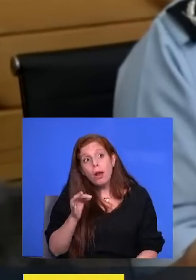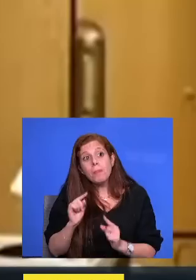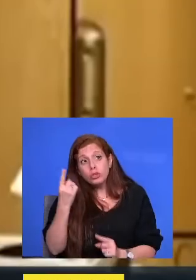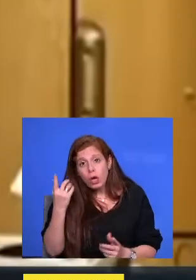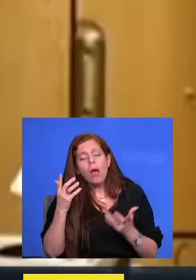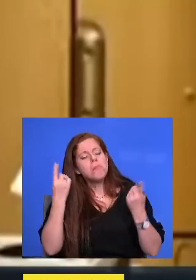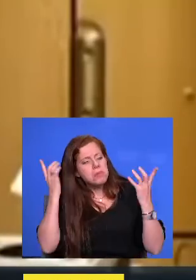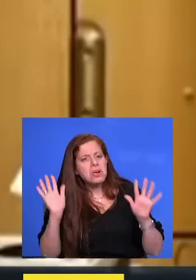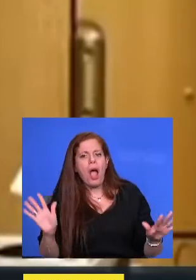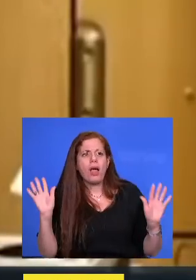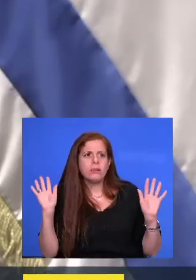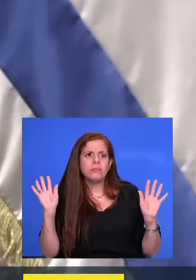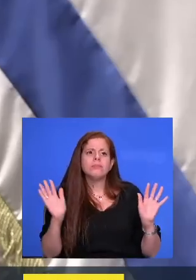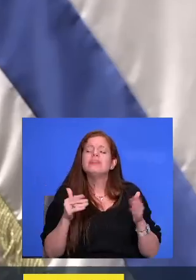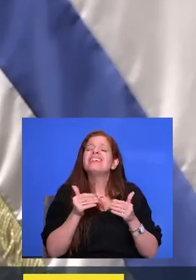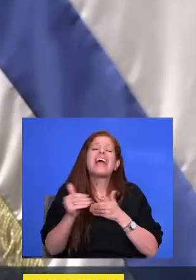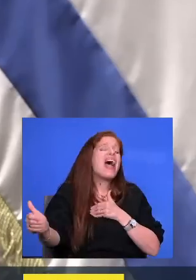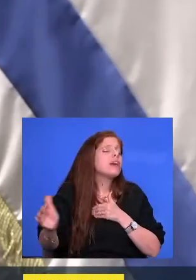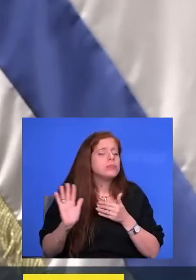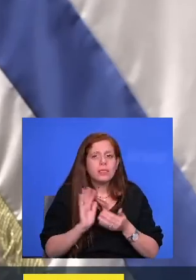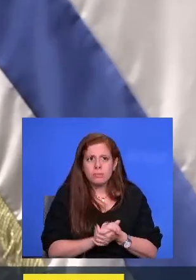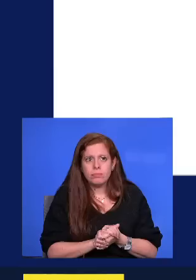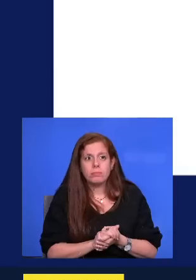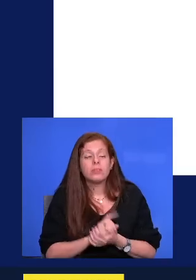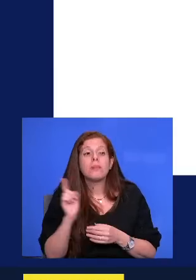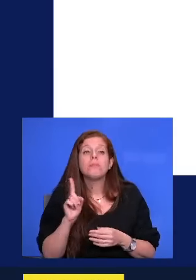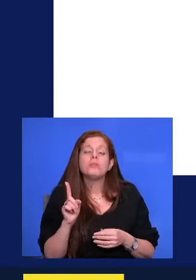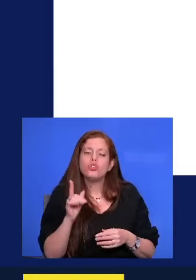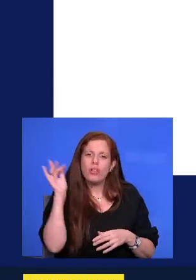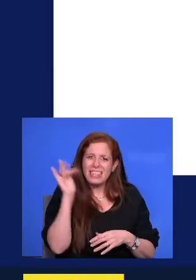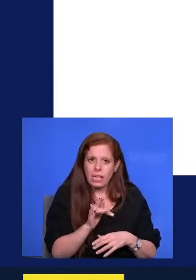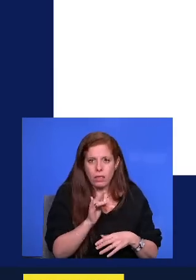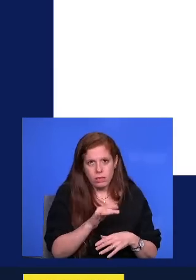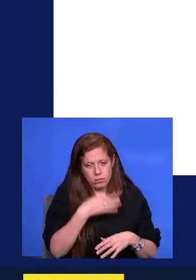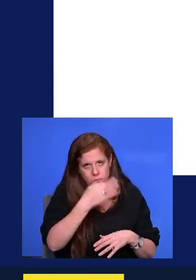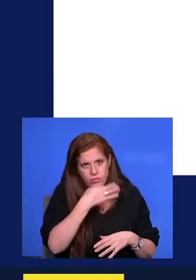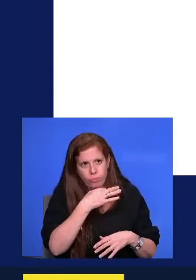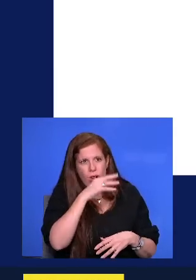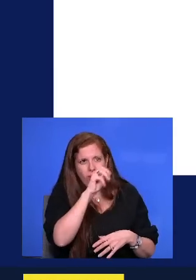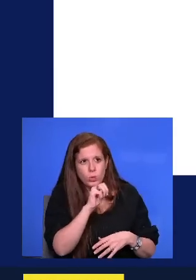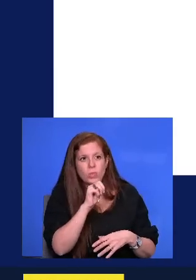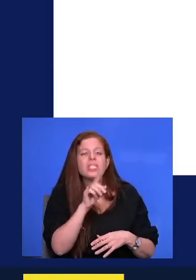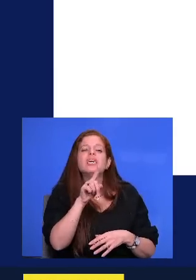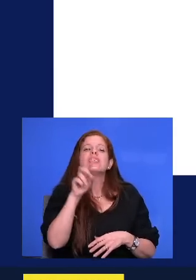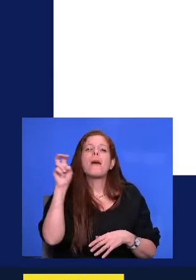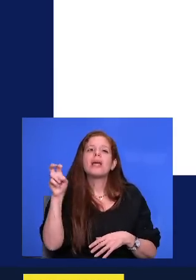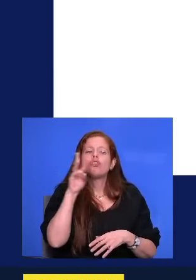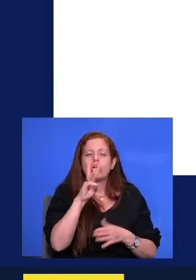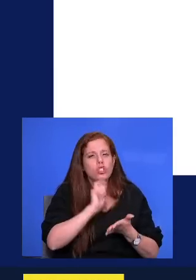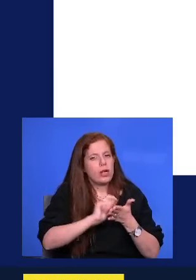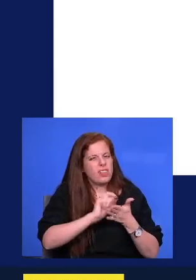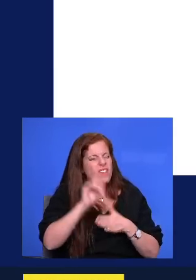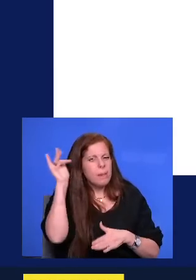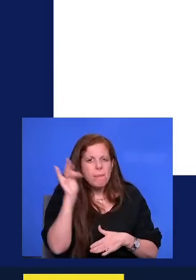קרה. התרחק מזה. מי שיצא נגד דברי הרב מזוז הוא השר עמיחי שיקלי מהליכוד שכתב בטוויטר. אני מגנה